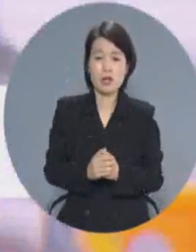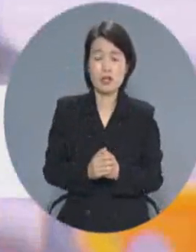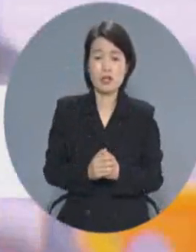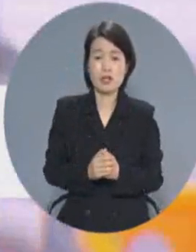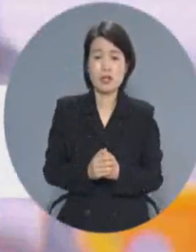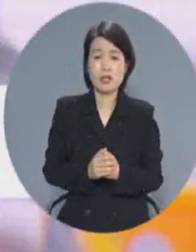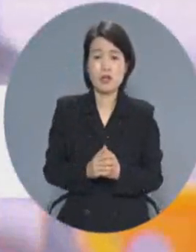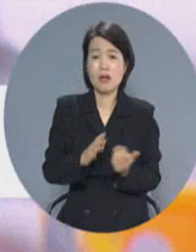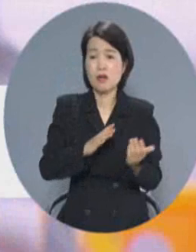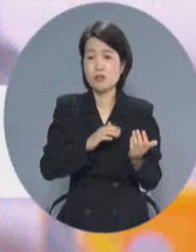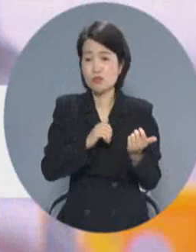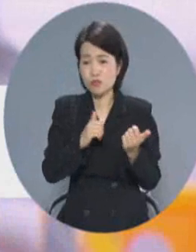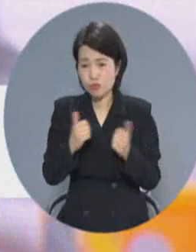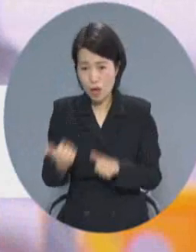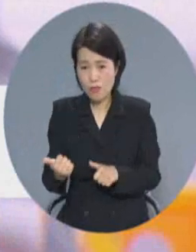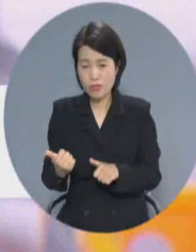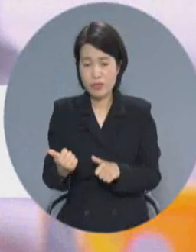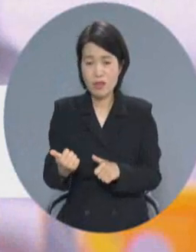다 죽고 가는데,